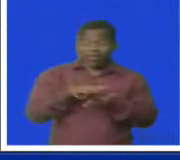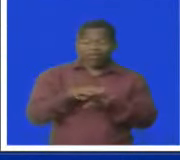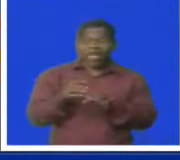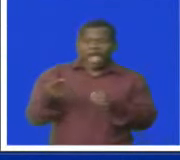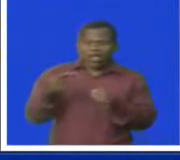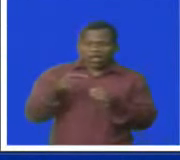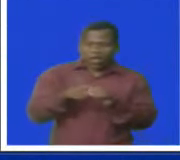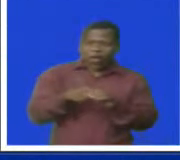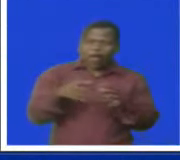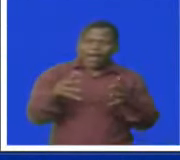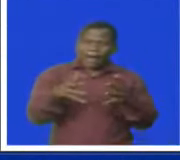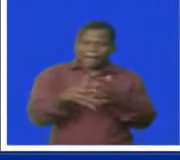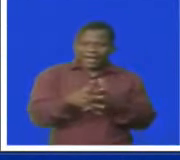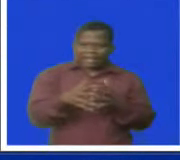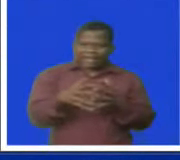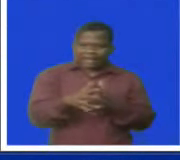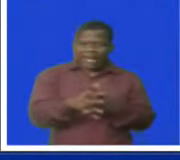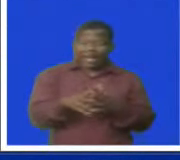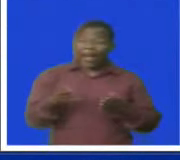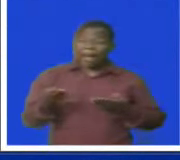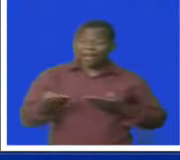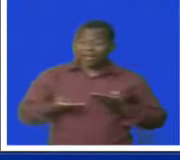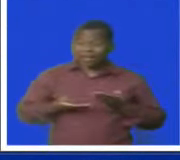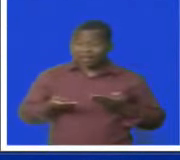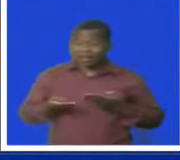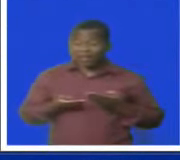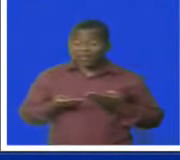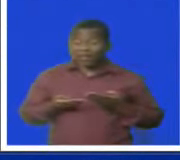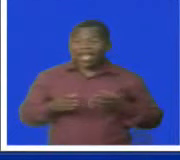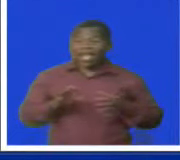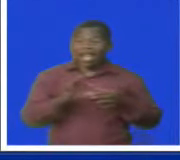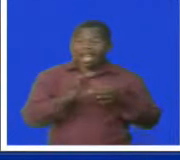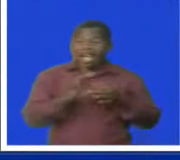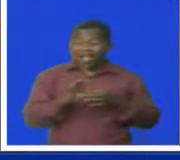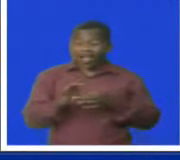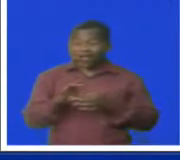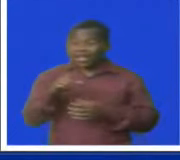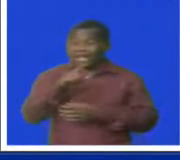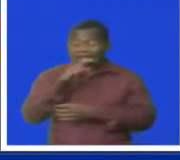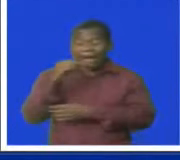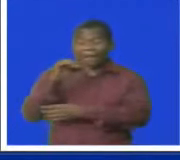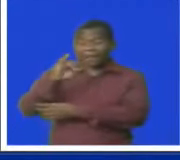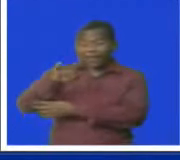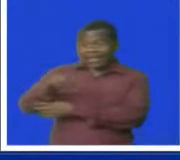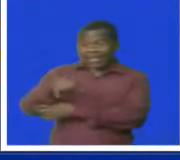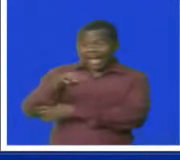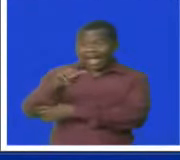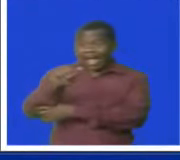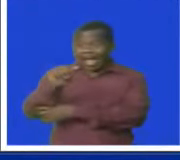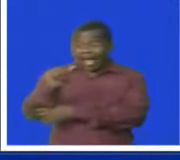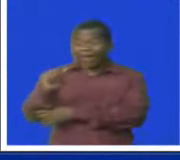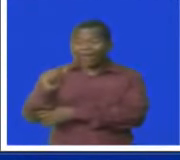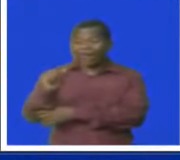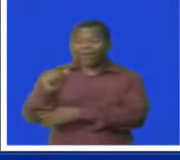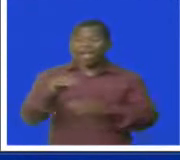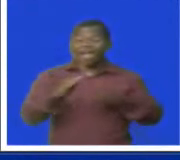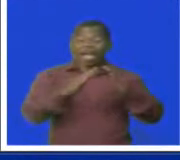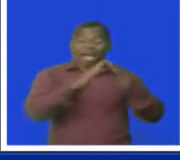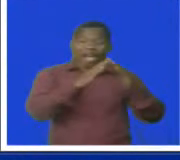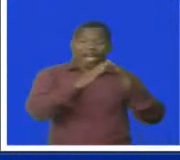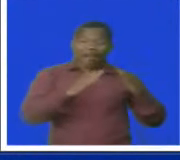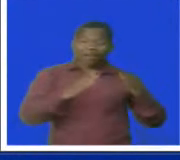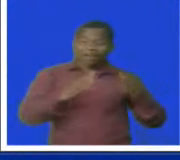Achievement kanye nenhlangano yabohulumende bemadolobha iCLGF kanye nelitiko lokuthuthukiswa kwemadolobha.